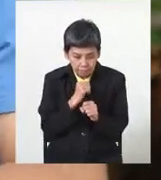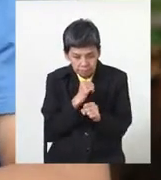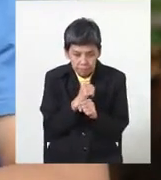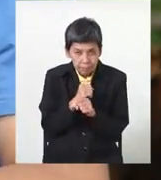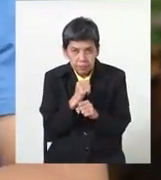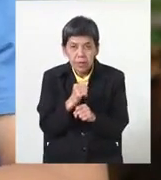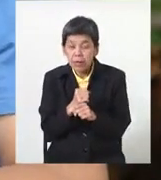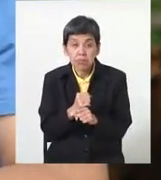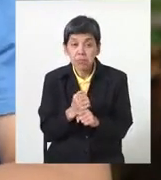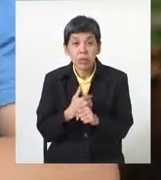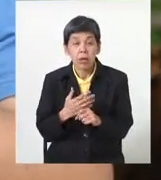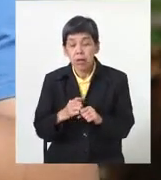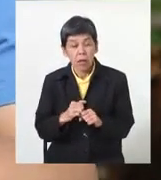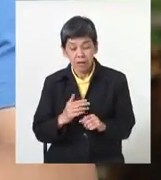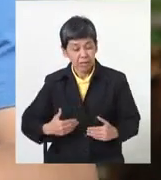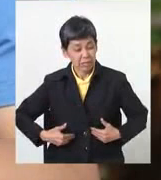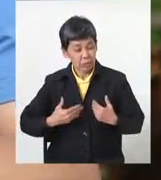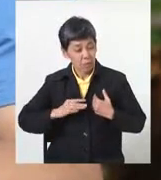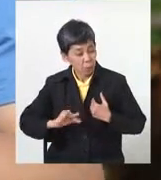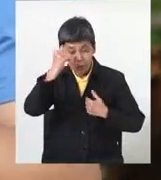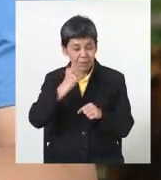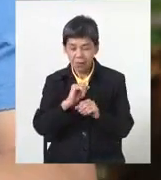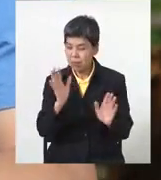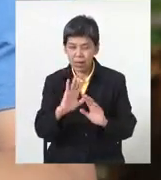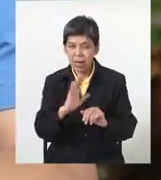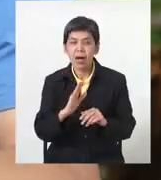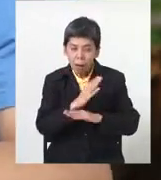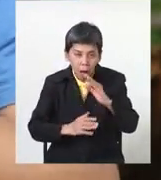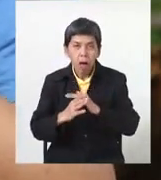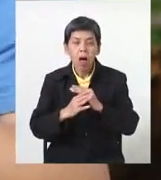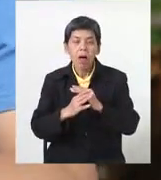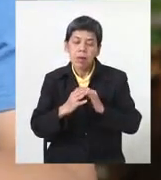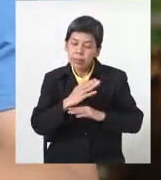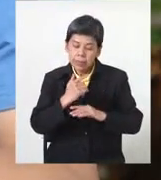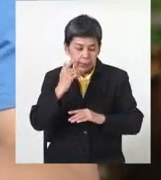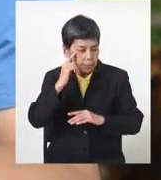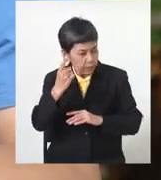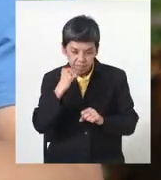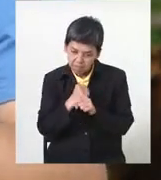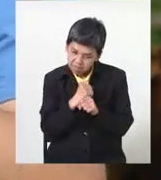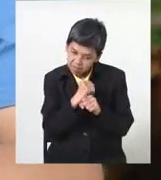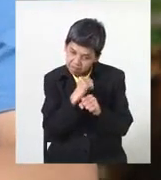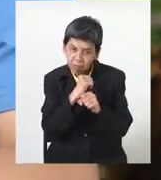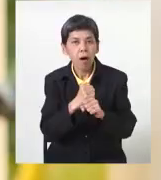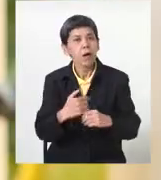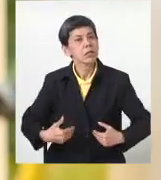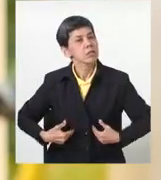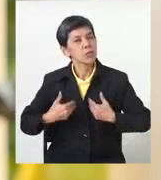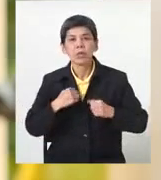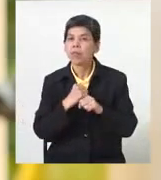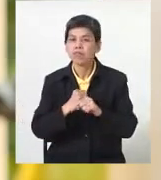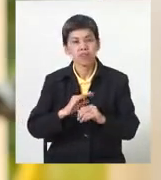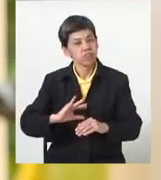ทำธุรกิจต่างๆนะไม่ใช่ประสบความสำเร็จในชีวิตแล้วมาทำธุรกิจนะครับพิการแล้วแล้วก็ลุกขึ้นสู้มา